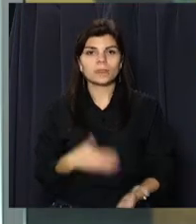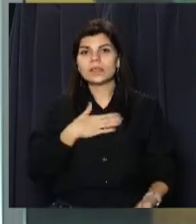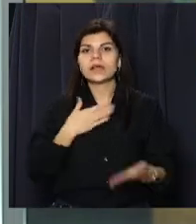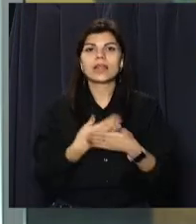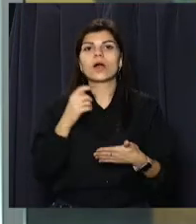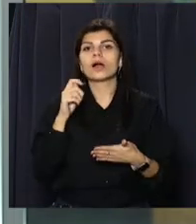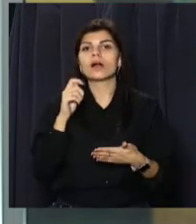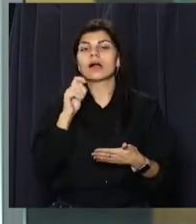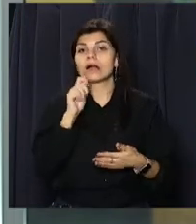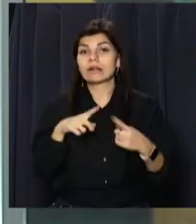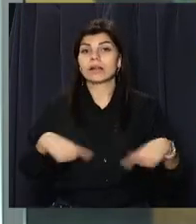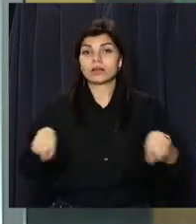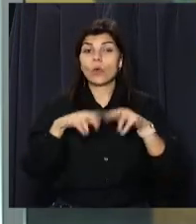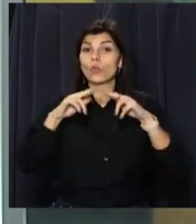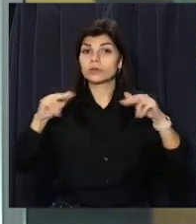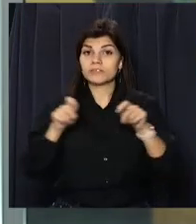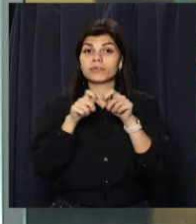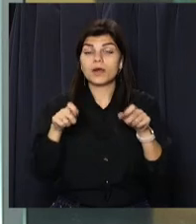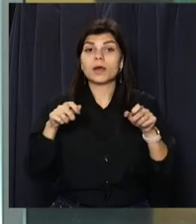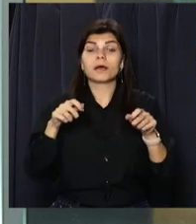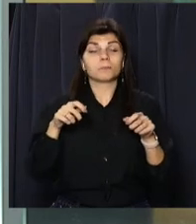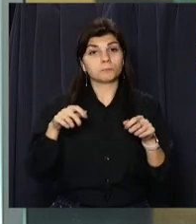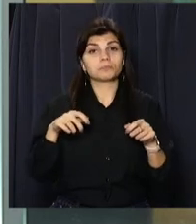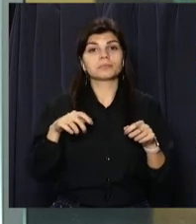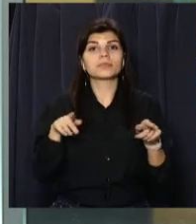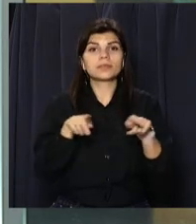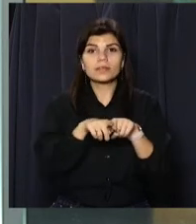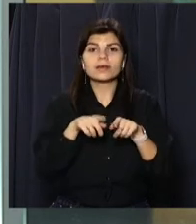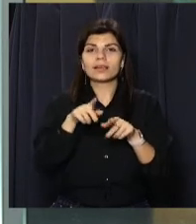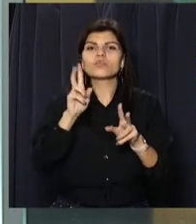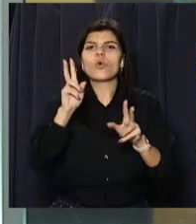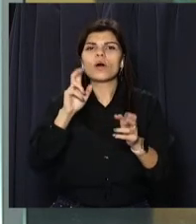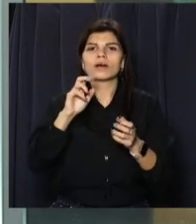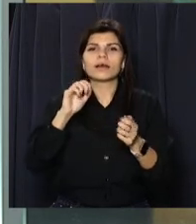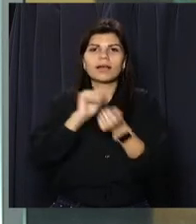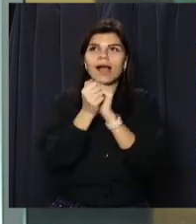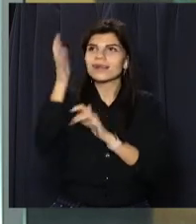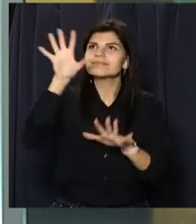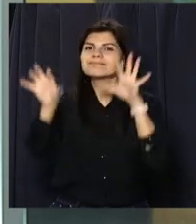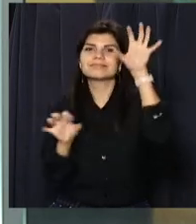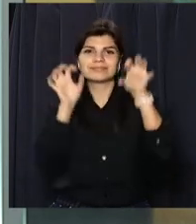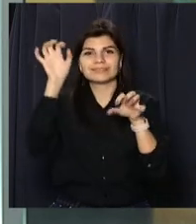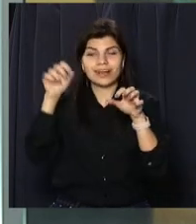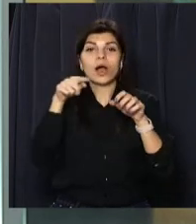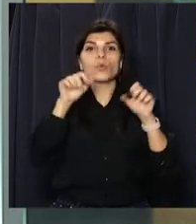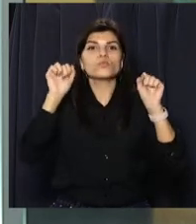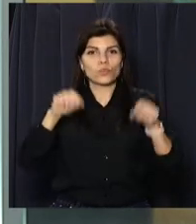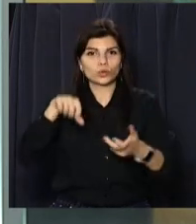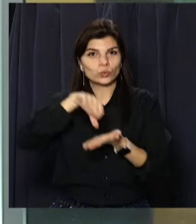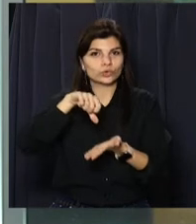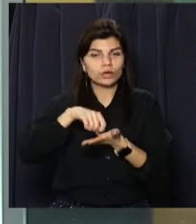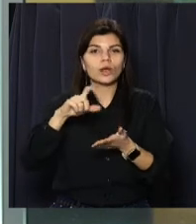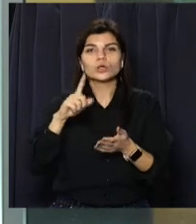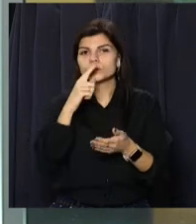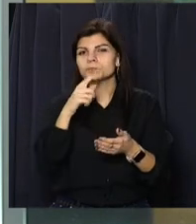Активна країна. У Дніпрі відкрили мотузковий парк. Тепер скелелази зможуть тренуватися в Центрі художньо-естетичної творчості, що